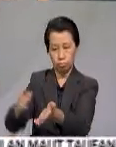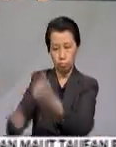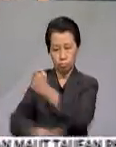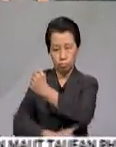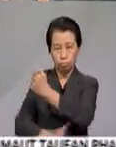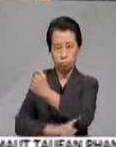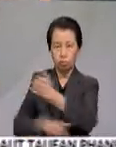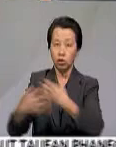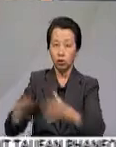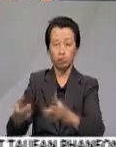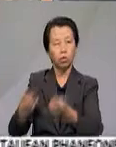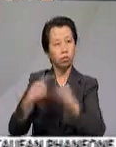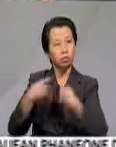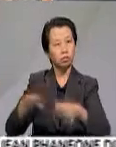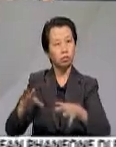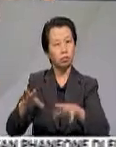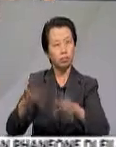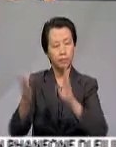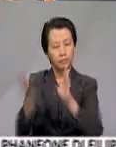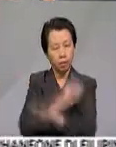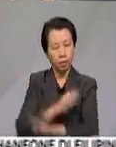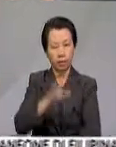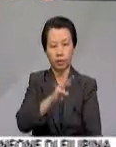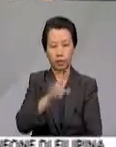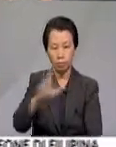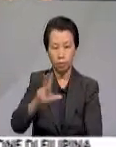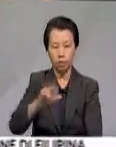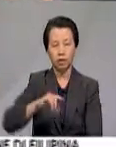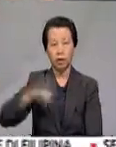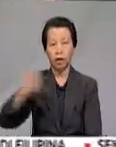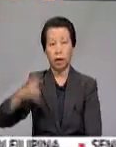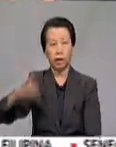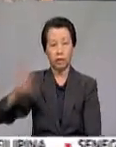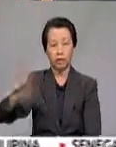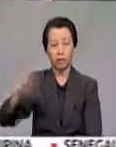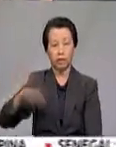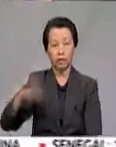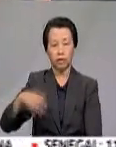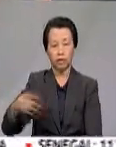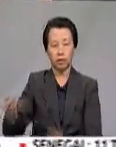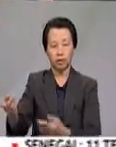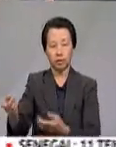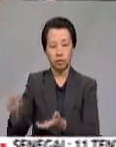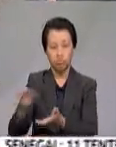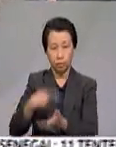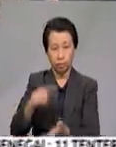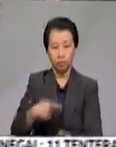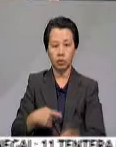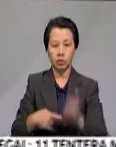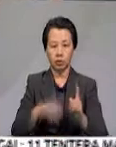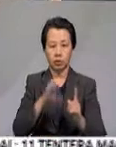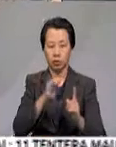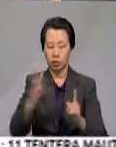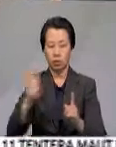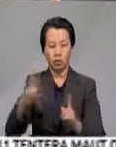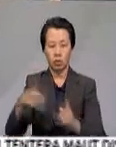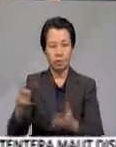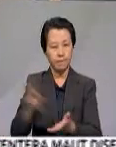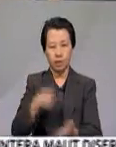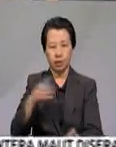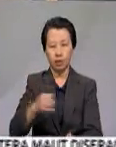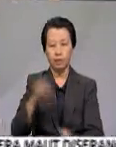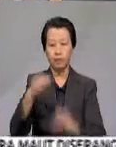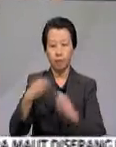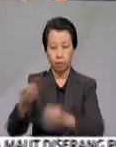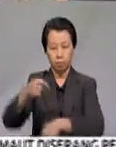maklum balas sebanyak 63. Jadi yang lain-lain itu belum lagi due. Itu sebanyak 157 belum lagi due dan kita memberi